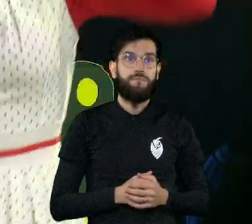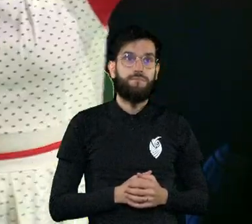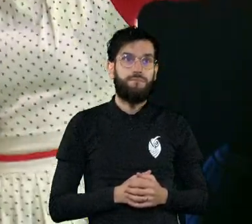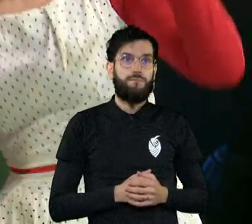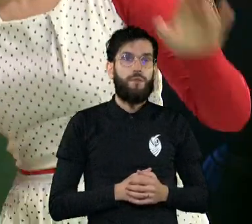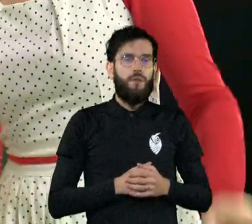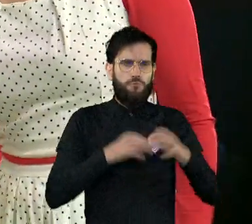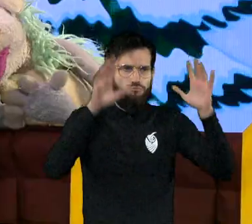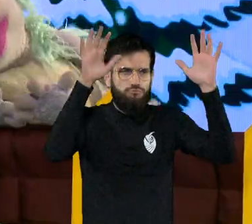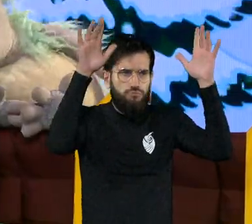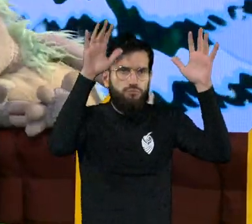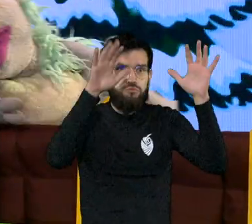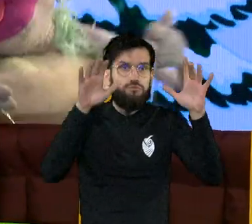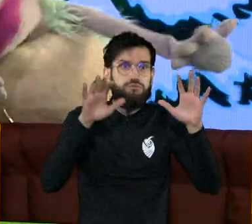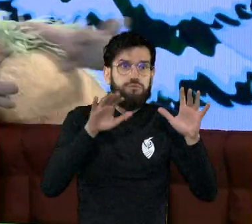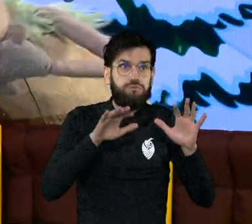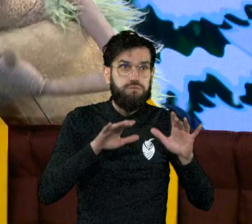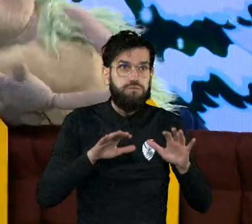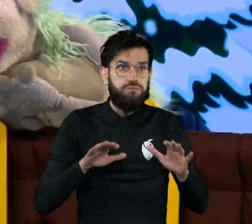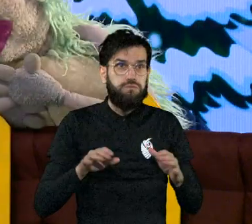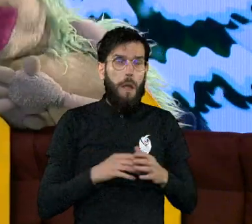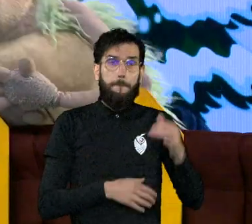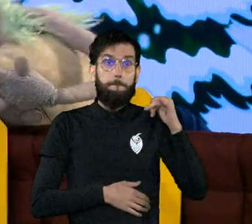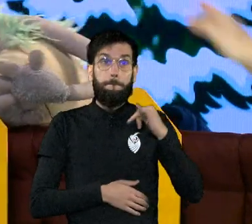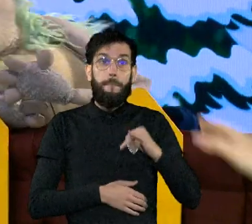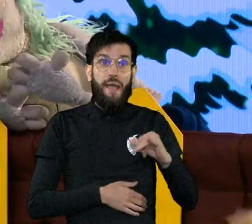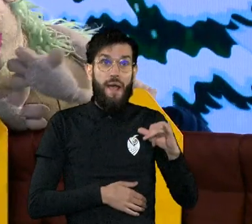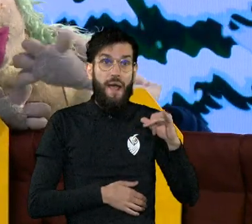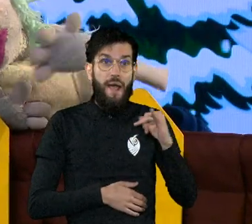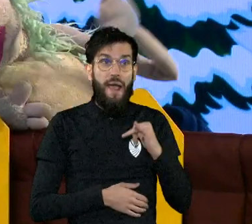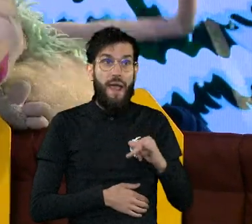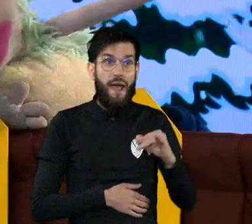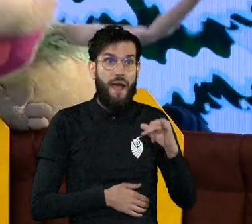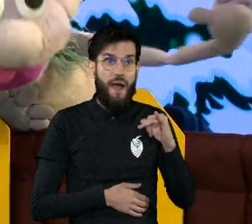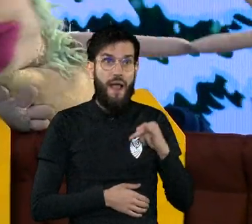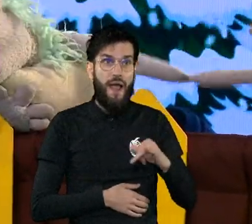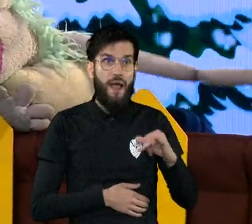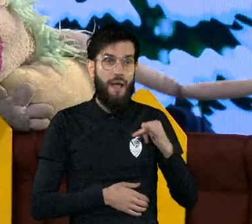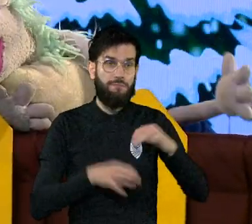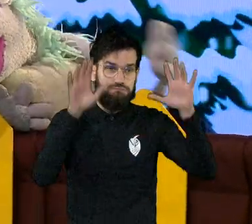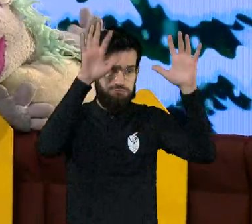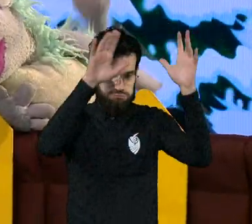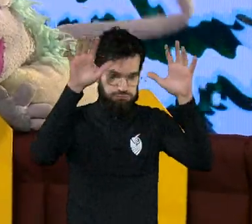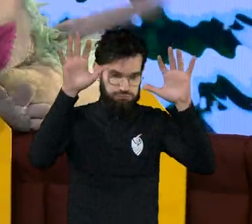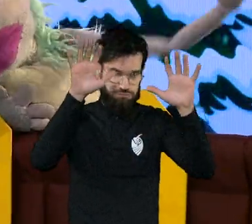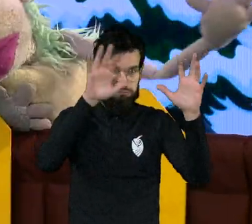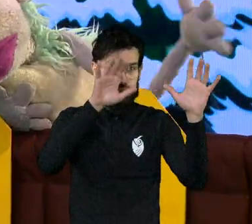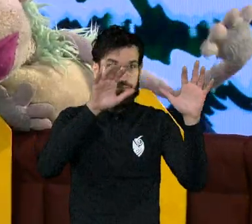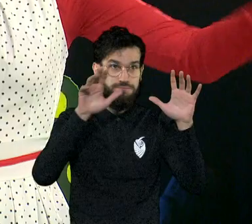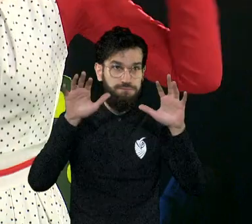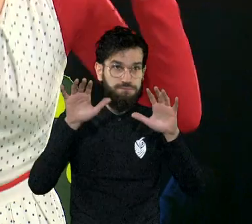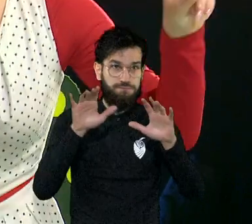zapadne cestička. Bielučky, snežik nabadá.